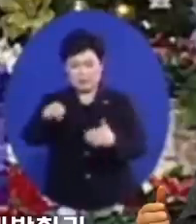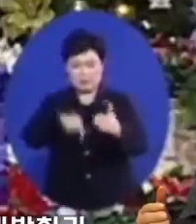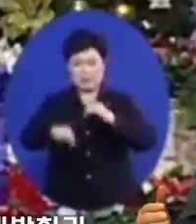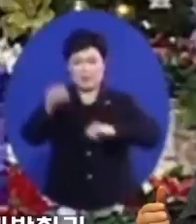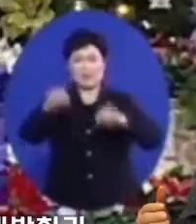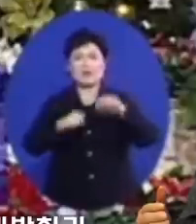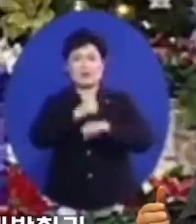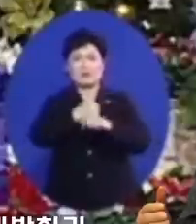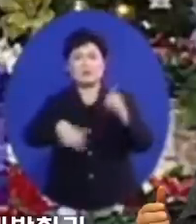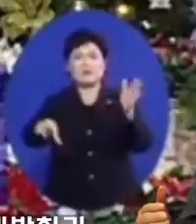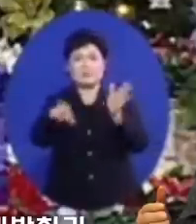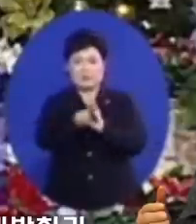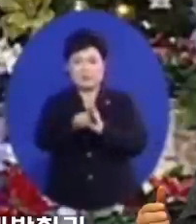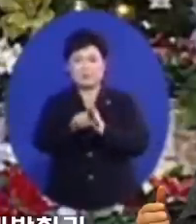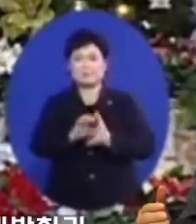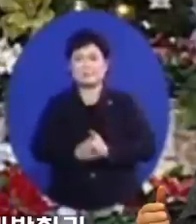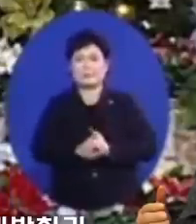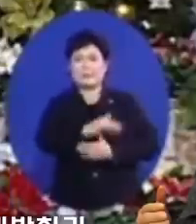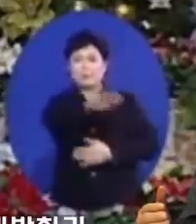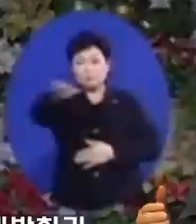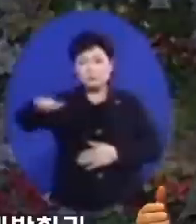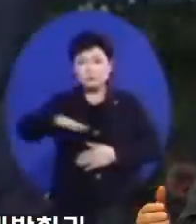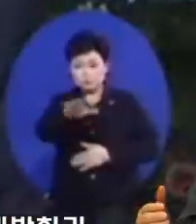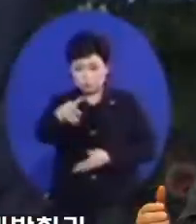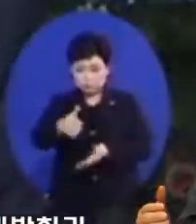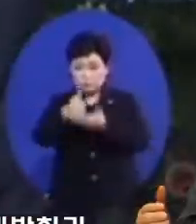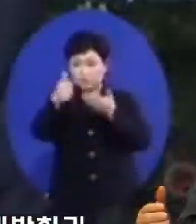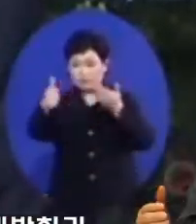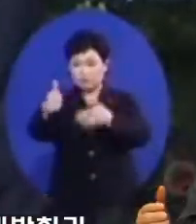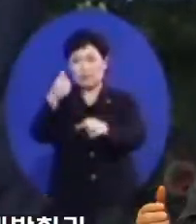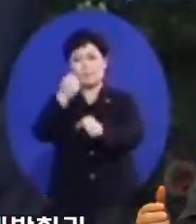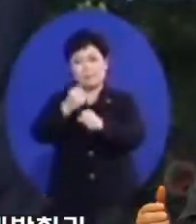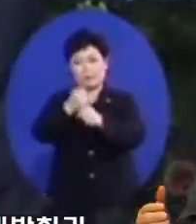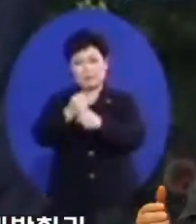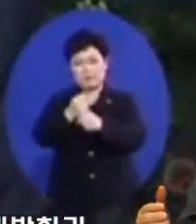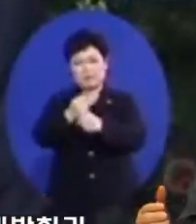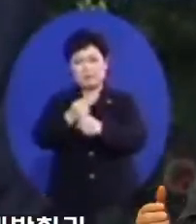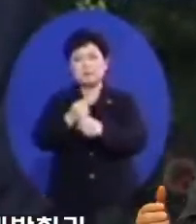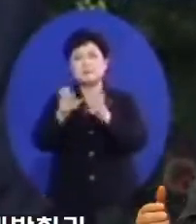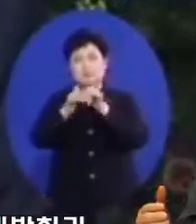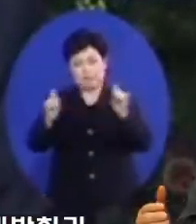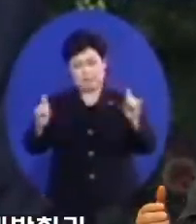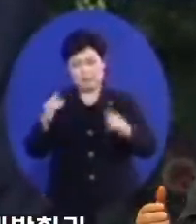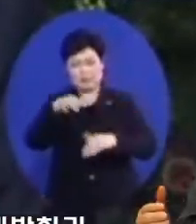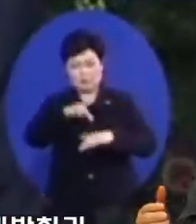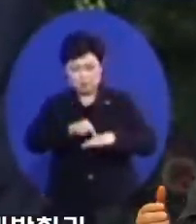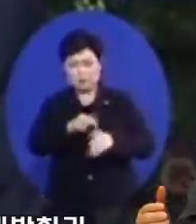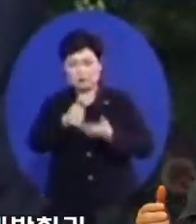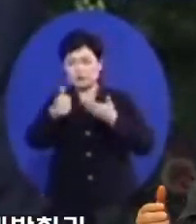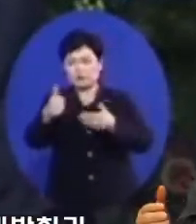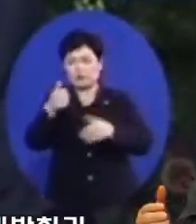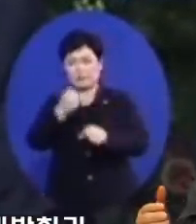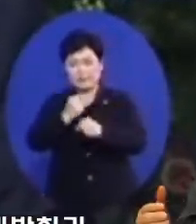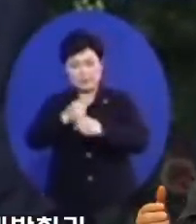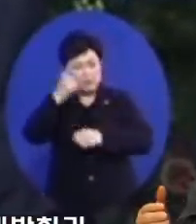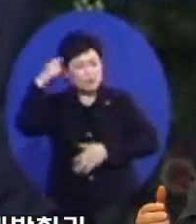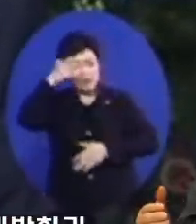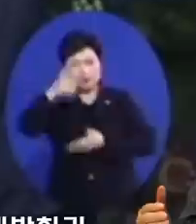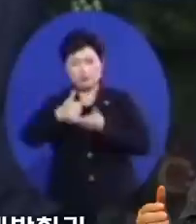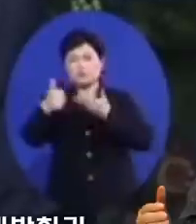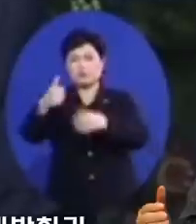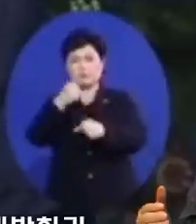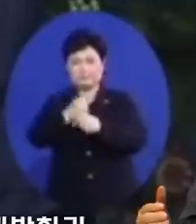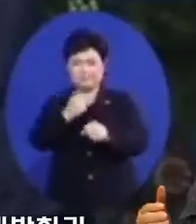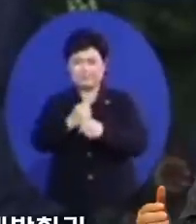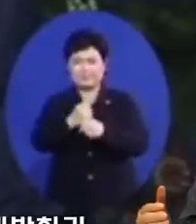행하려 하셨습니다. 우리는 주님이 만드신 바 된 사람입니다. 육체도 주님이 만드시고 우리 영혼도 주님이